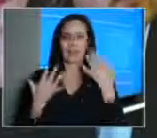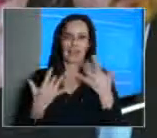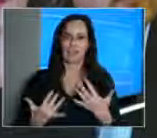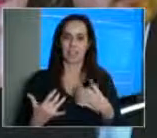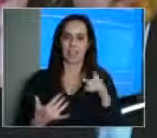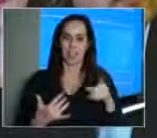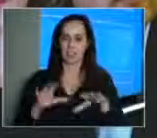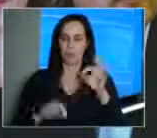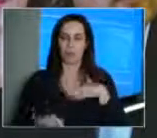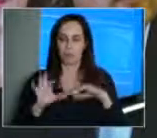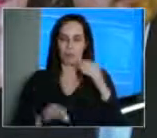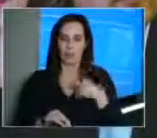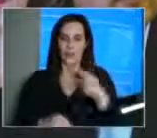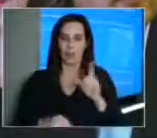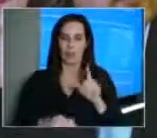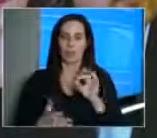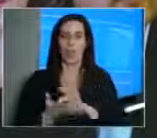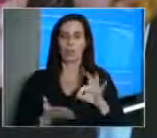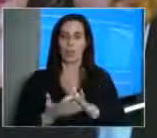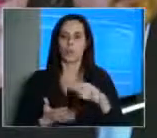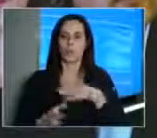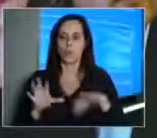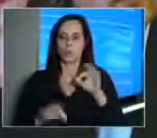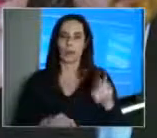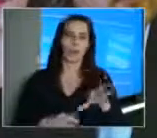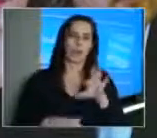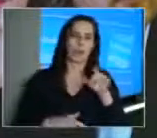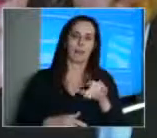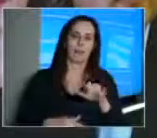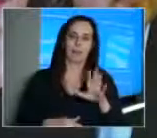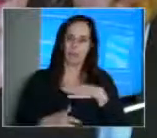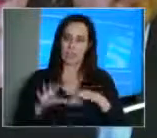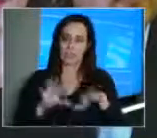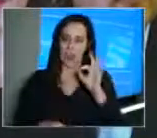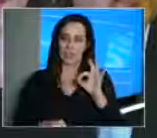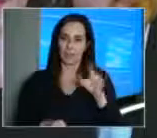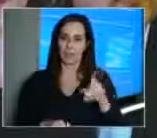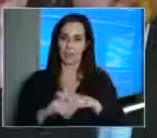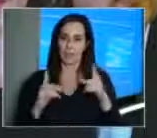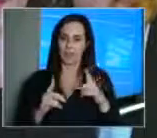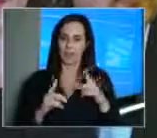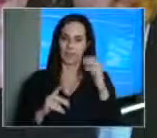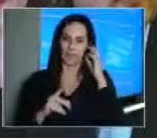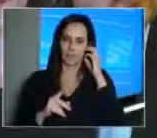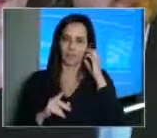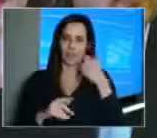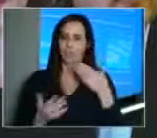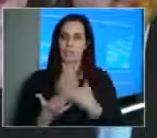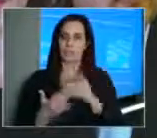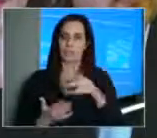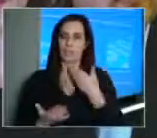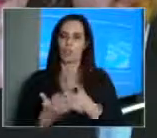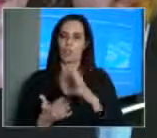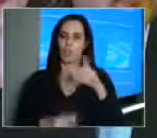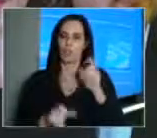הסטטיסטיקה, כשאת מצביעה או כשאני מצביעה, לא ירשמו שאני הצבעתי כך, ואת, או אפילו שאני הצבעתי ואת אחרת, לא יהיה תיעוד של זה, אבל יהיה תיעוד